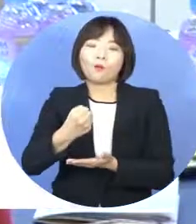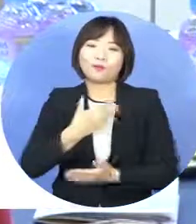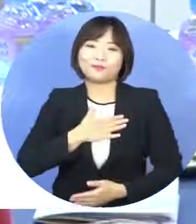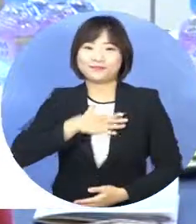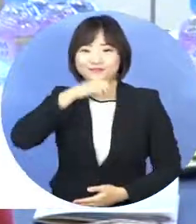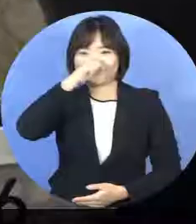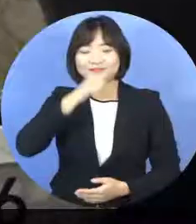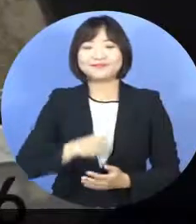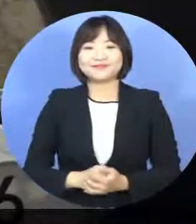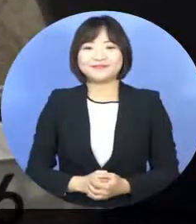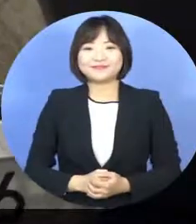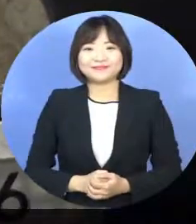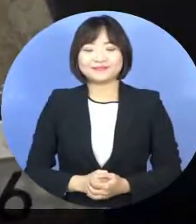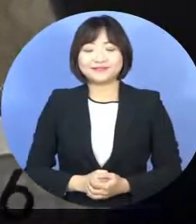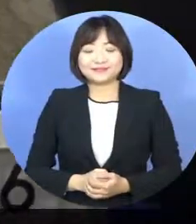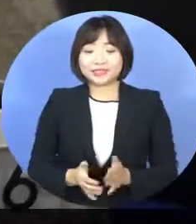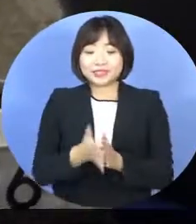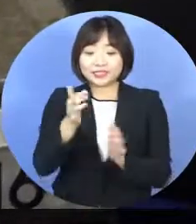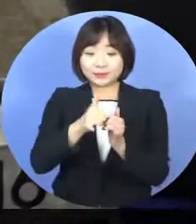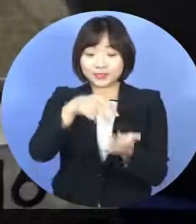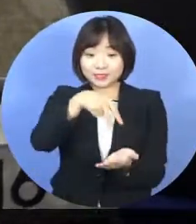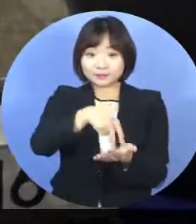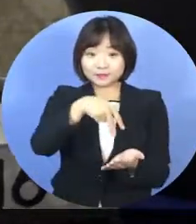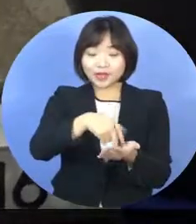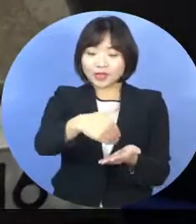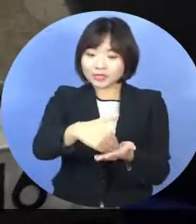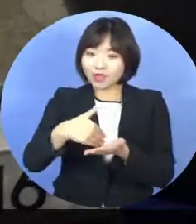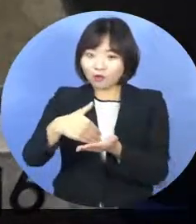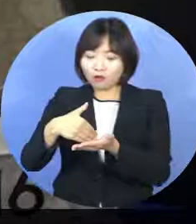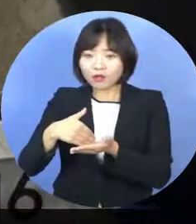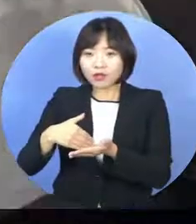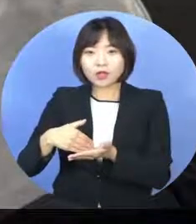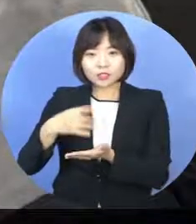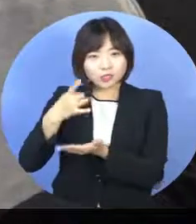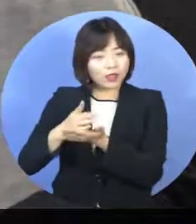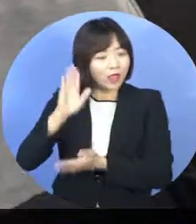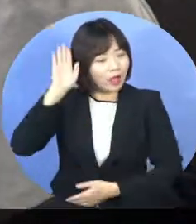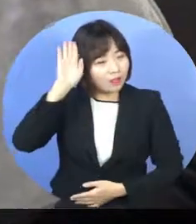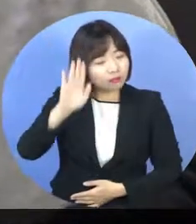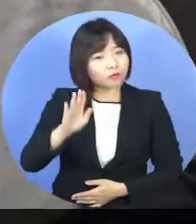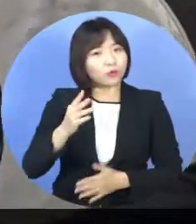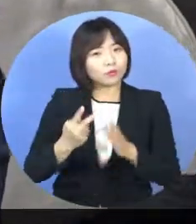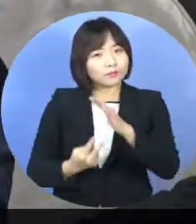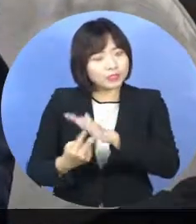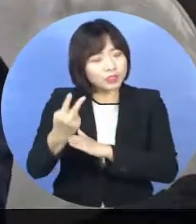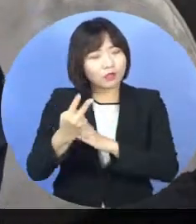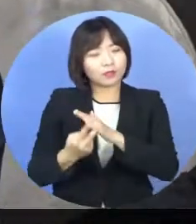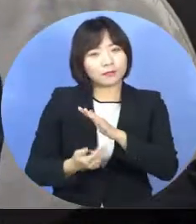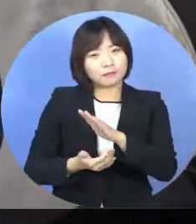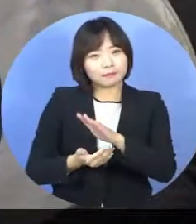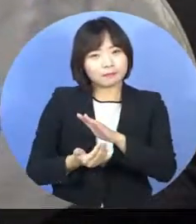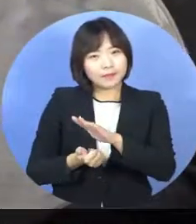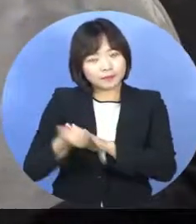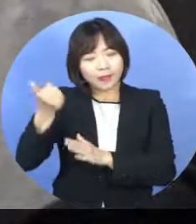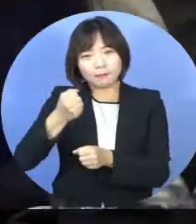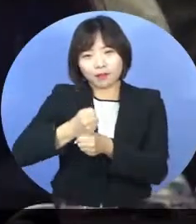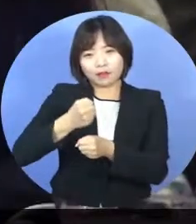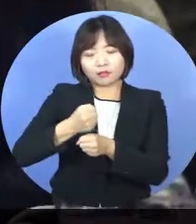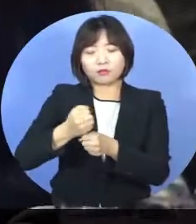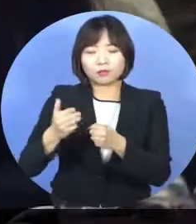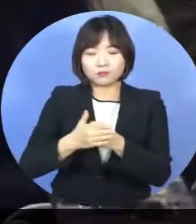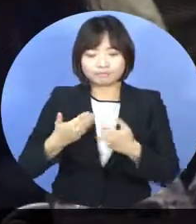뿌듯해요. 시민들은 자신의 의견이 천안의 미래 정책을 결정한다는 생각에 진지하게 토론에 임했는데요.